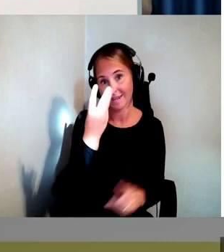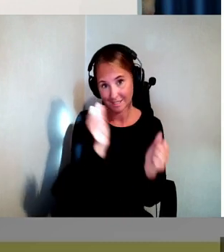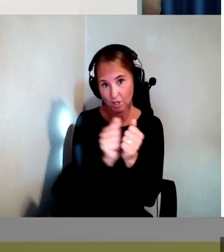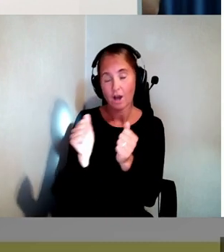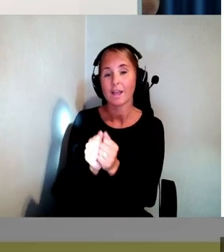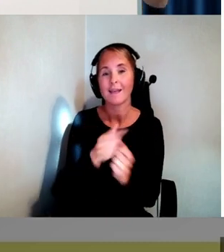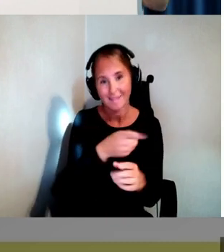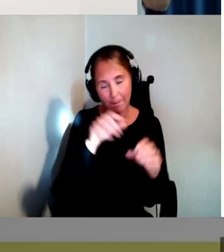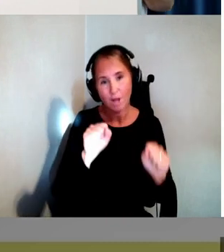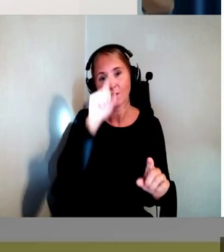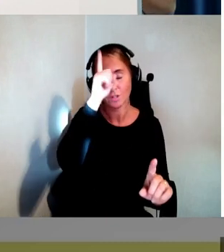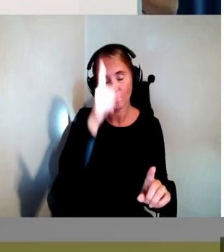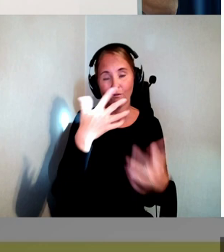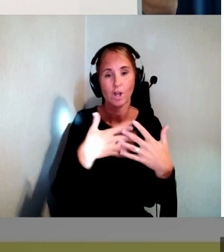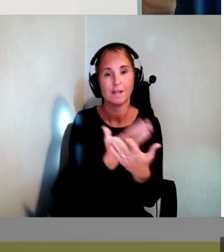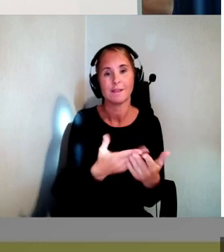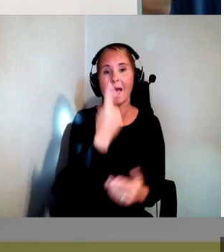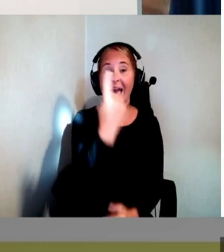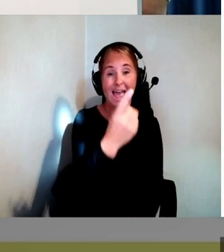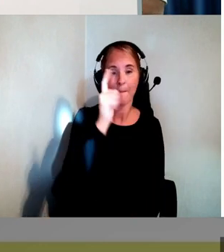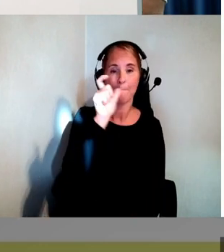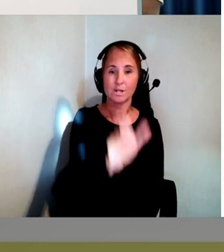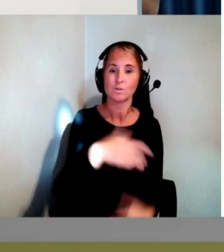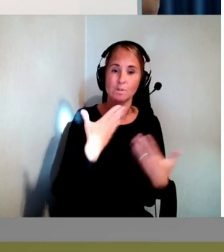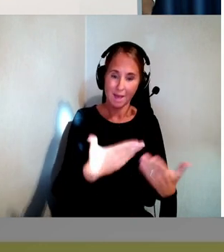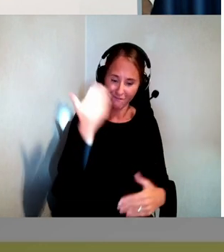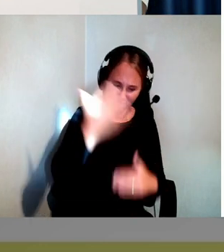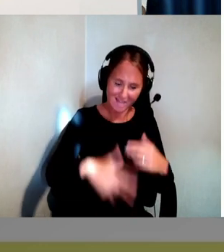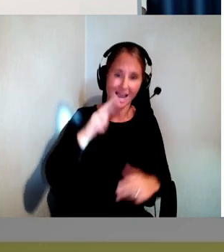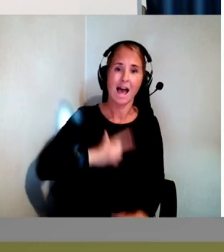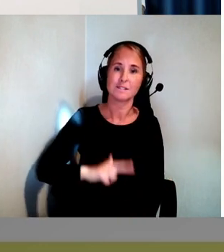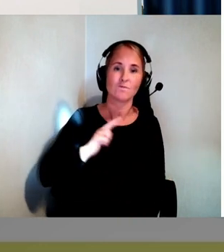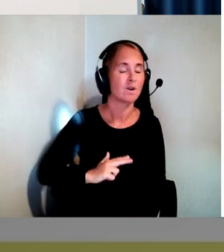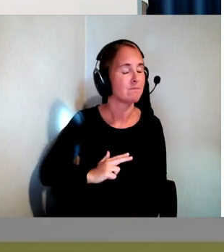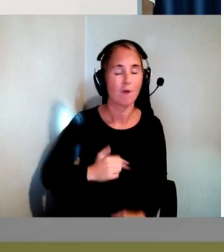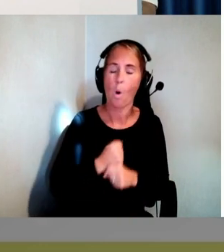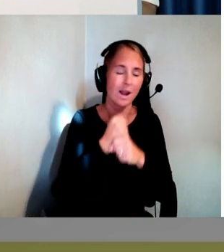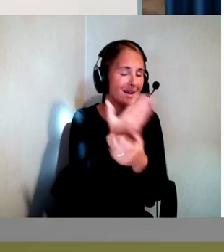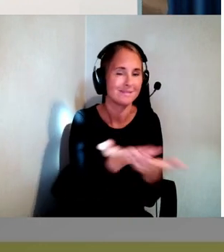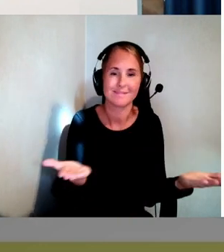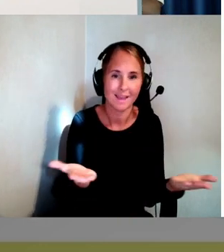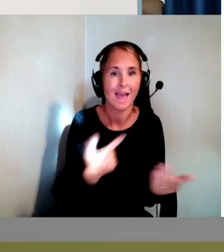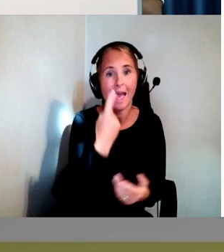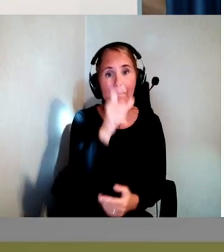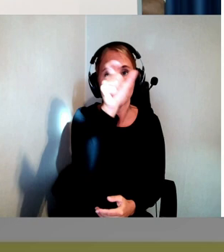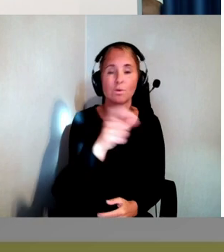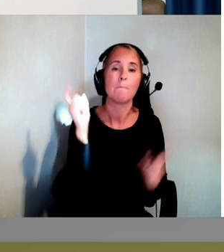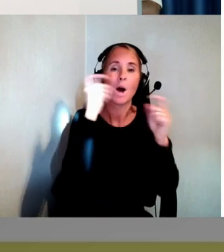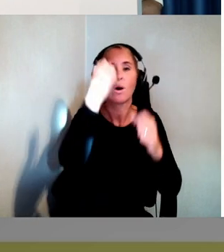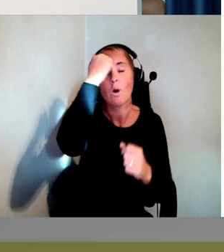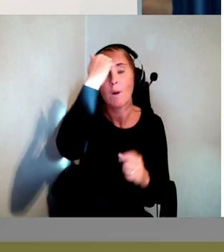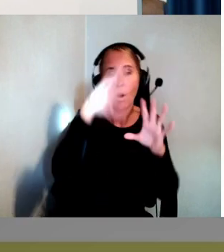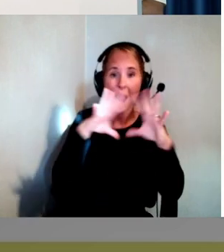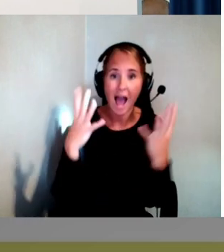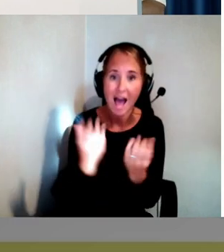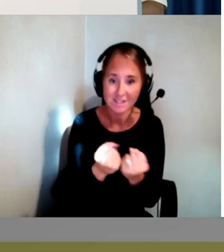det funkar inte att ha en person som är ansvarig Det är inte hållbart en person kan inte komma ihåg allting eh och krava allting